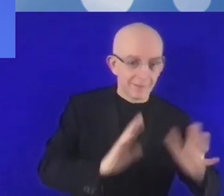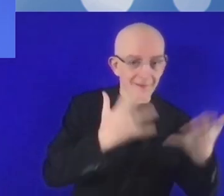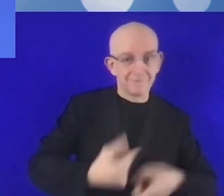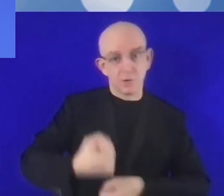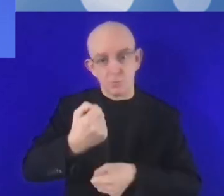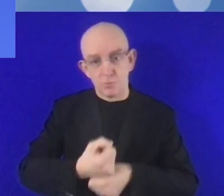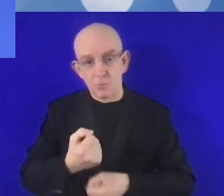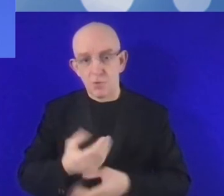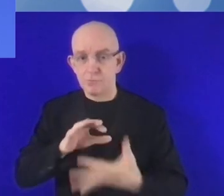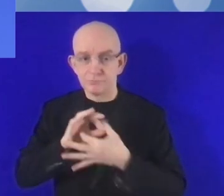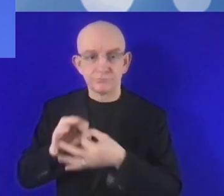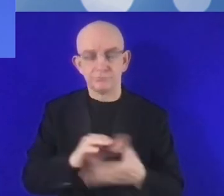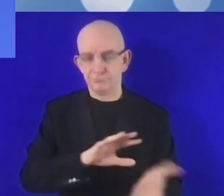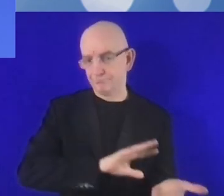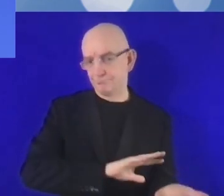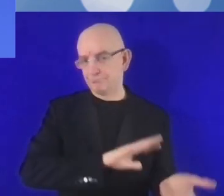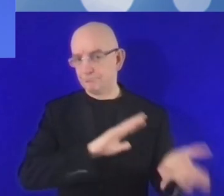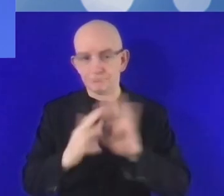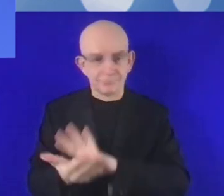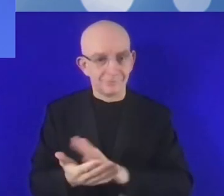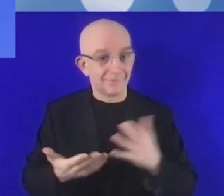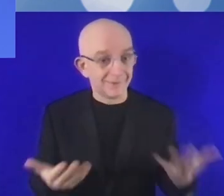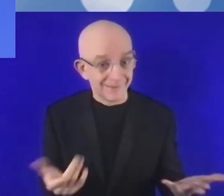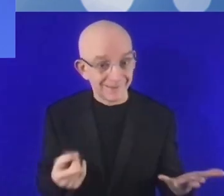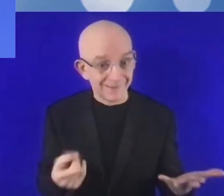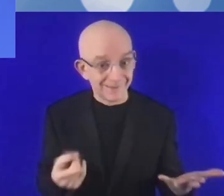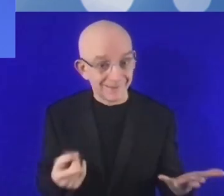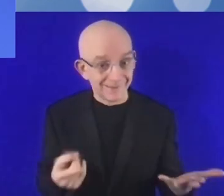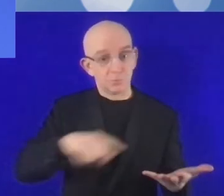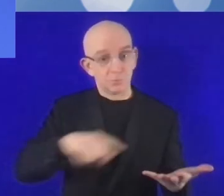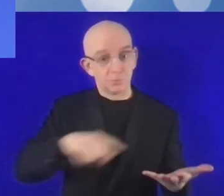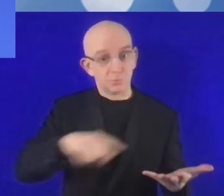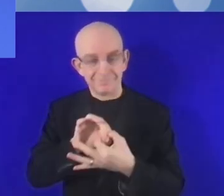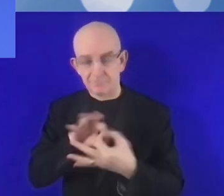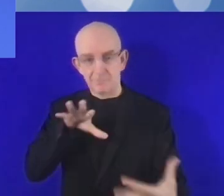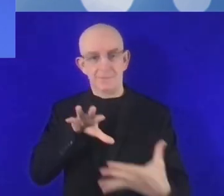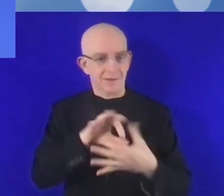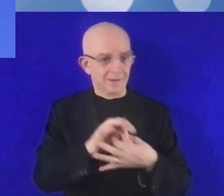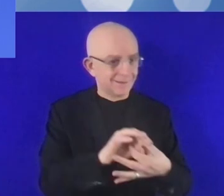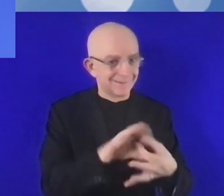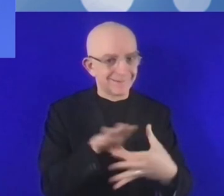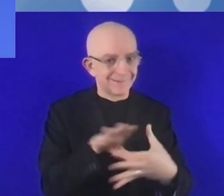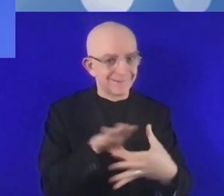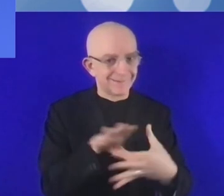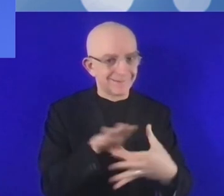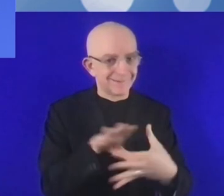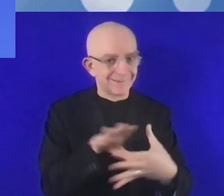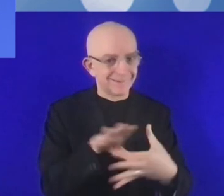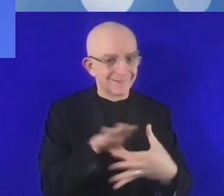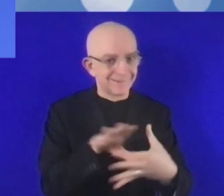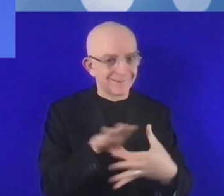пандемия COVID-19 изменила нашу жизнь. Пандемия повлияла на то, как мы живем, работаем, как